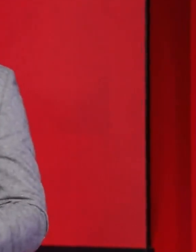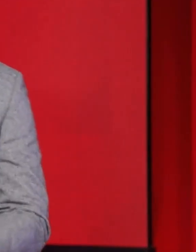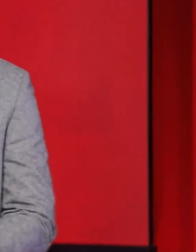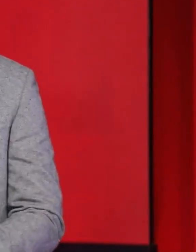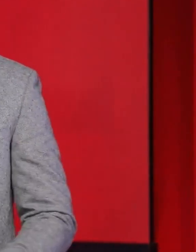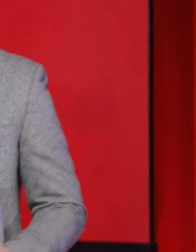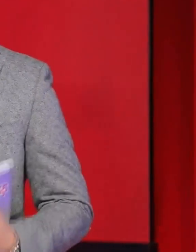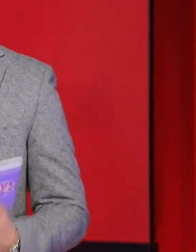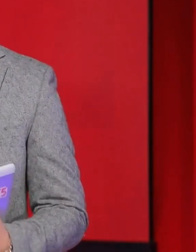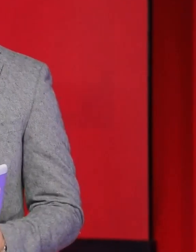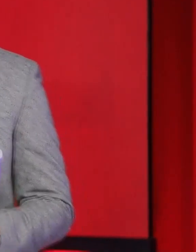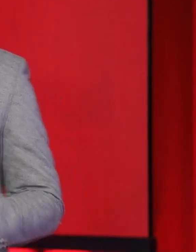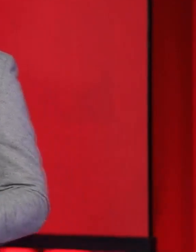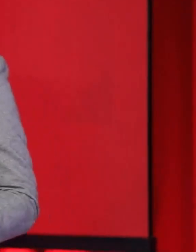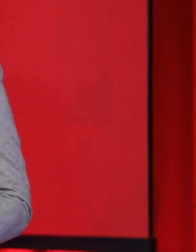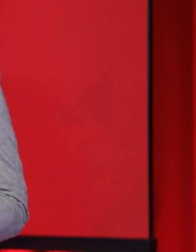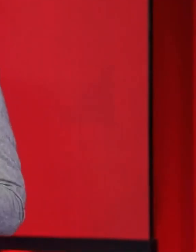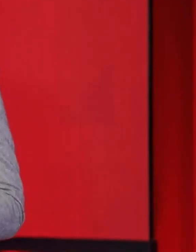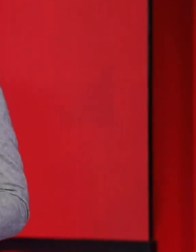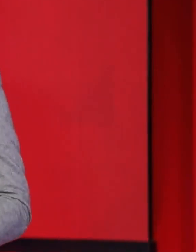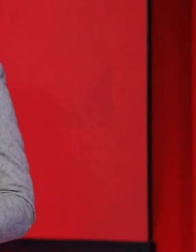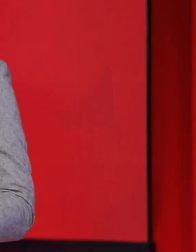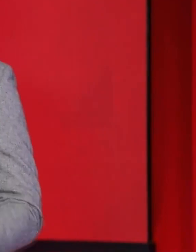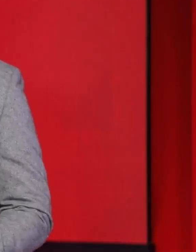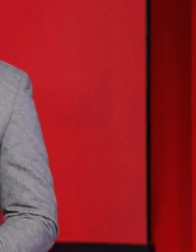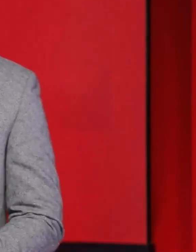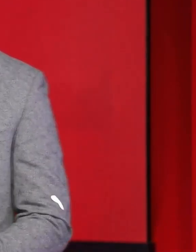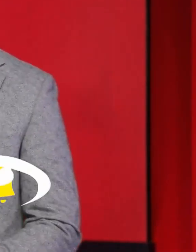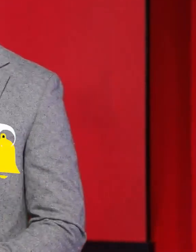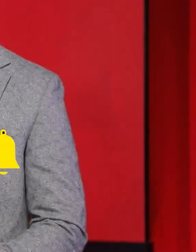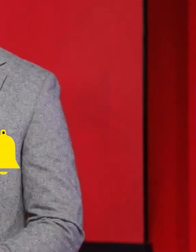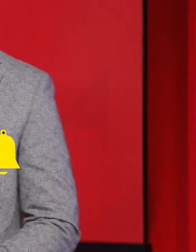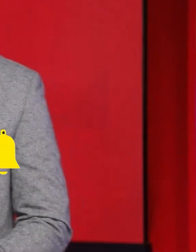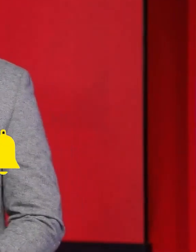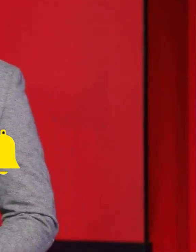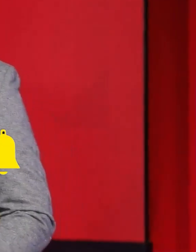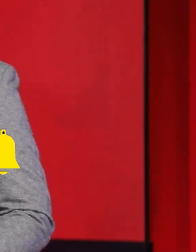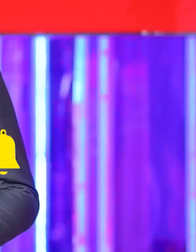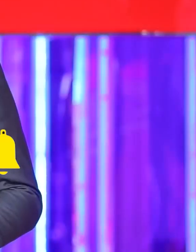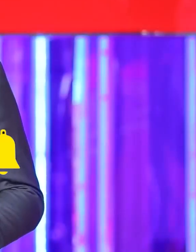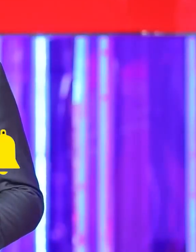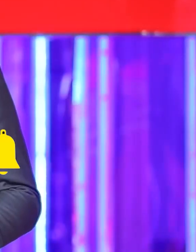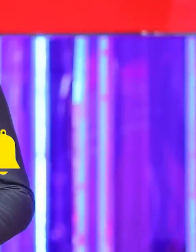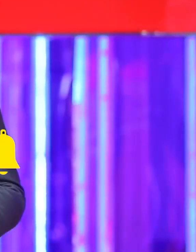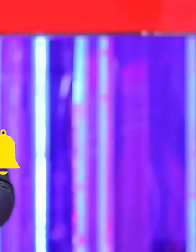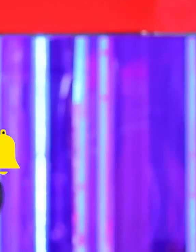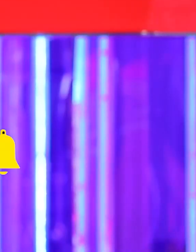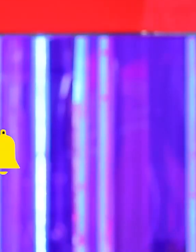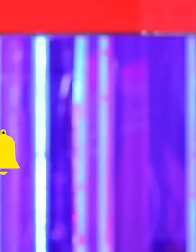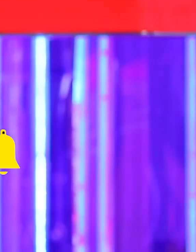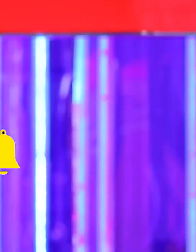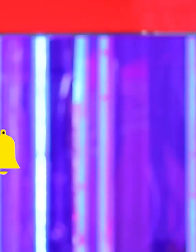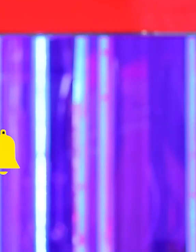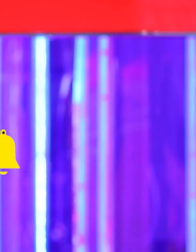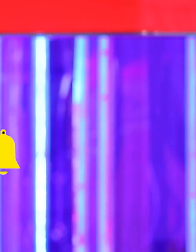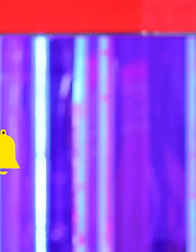olganini eslaydi. Yuragim urishi og'zimdan ham balandroq bo'ldi, deydi u o'z intervyusida. Eslatib o'tmoqchimiz, hamyurtimiz